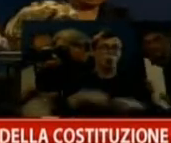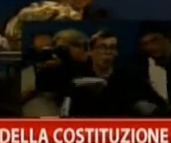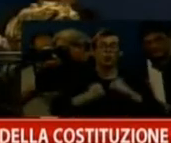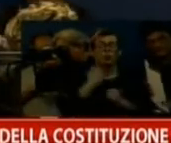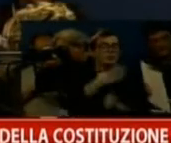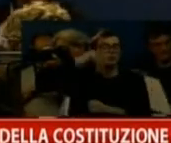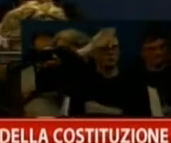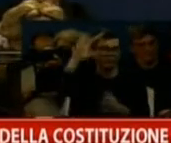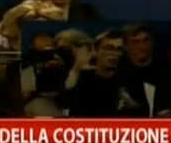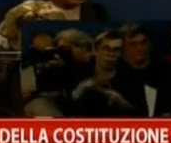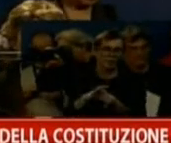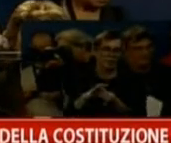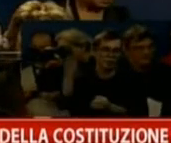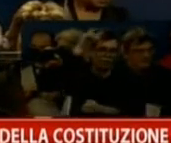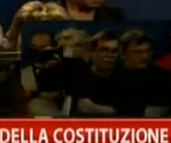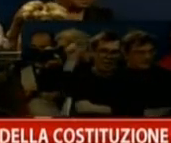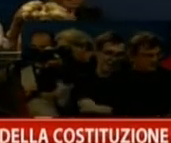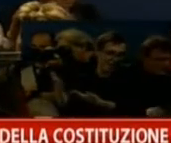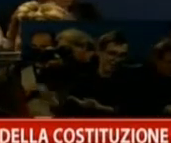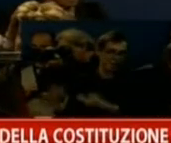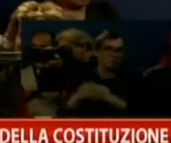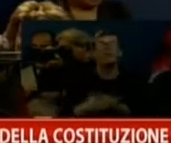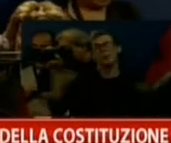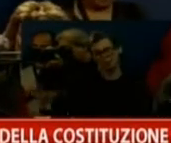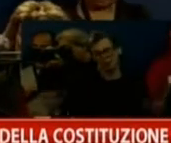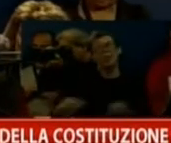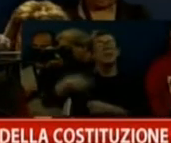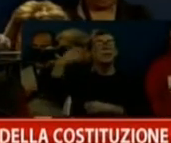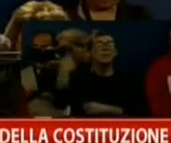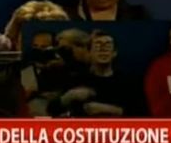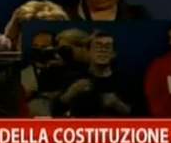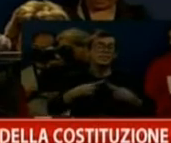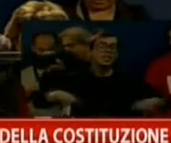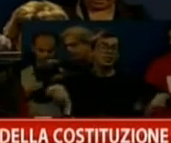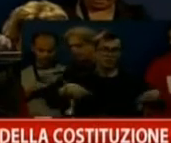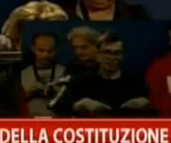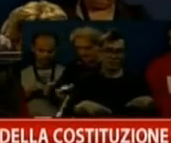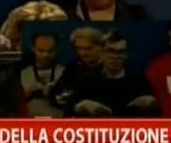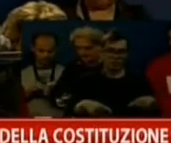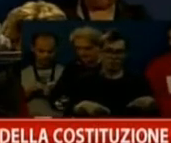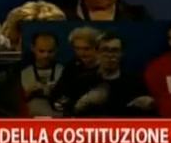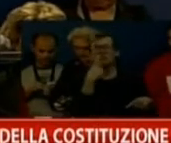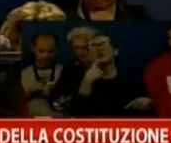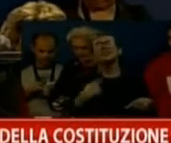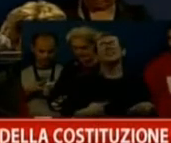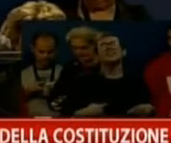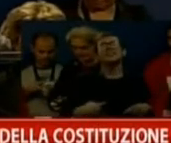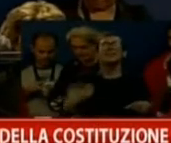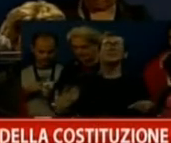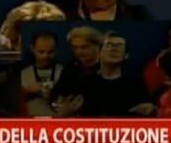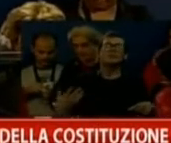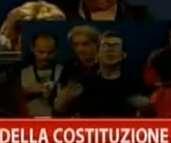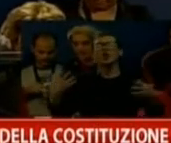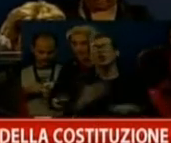deve parlarci di quello di cui abitualmente si serve, deve essere sincero con se stesso, non